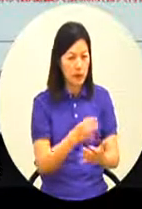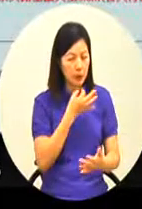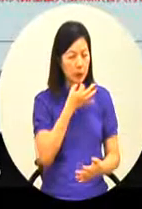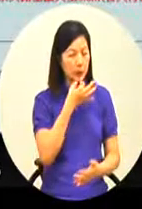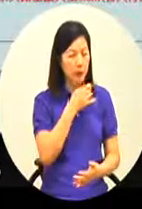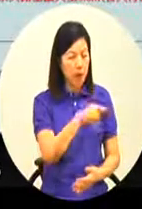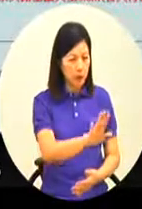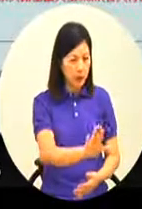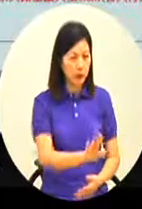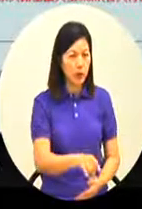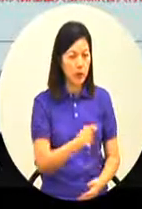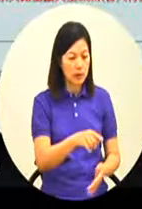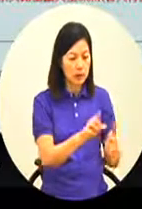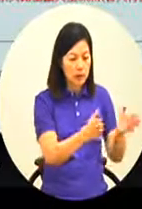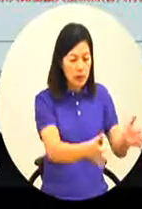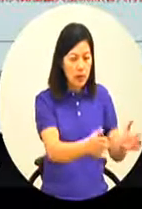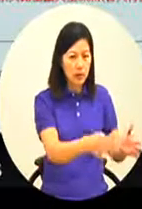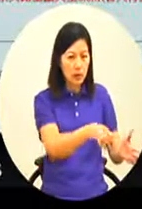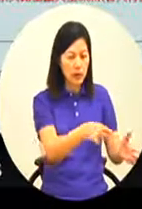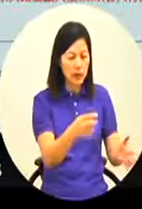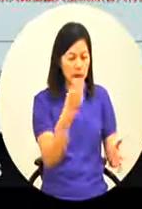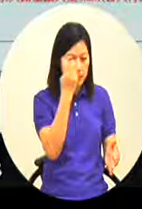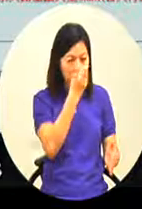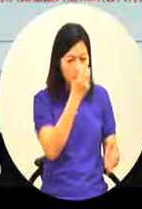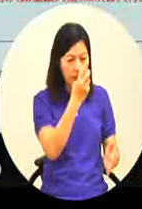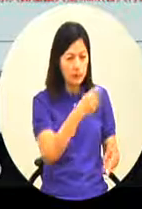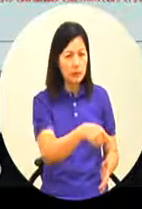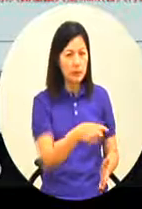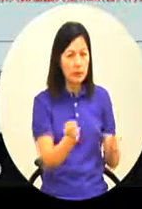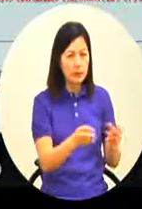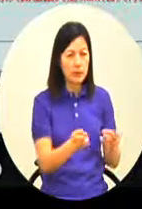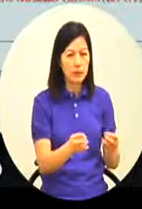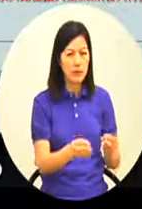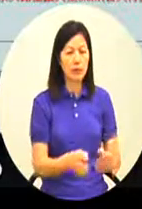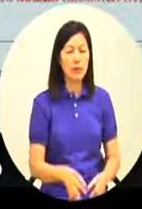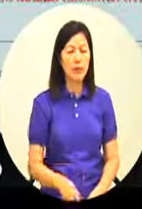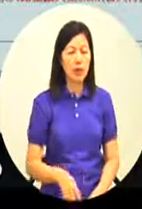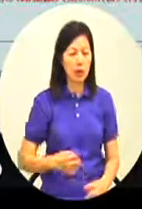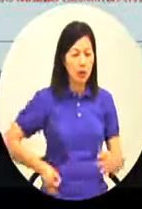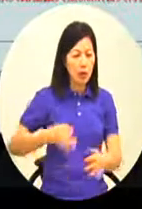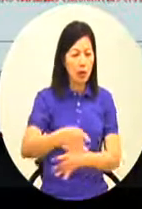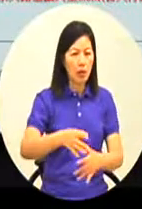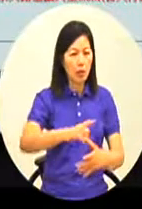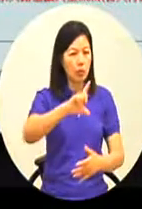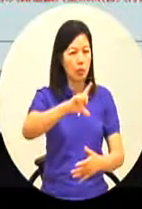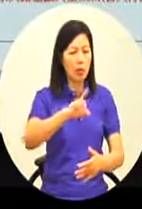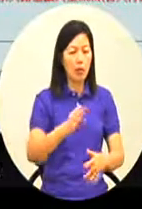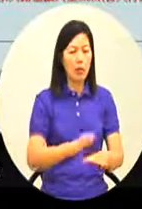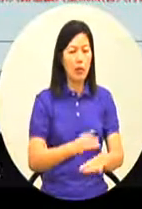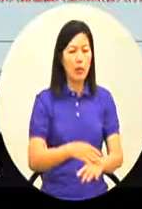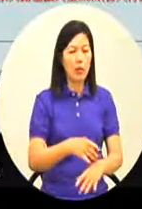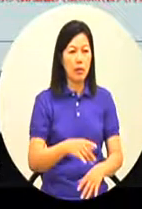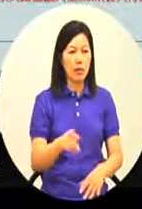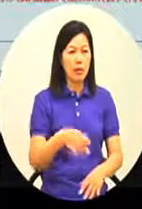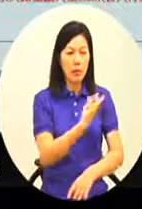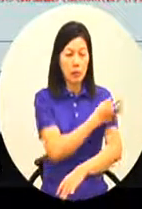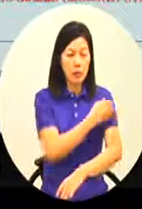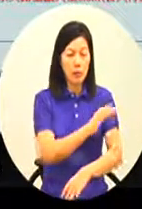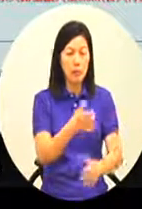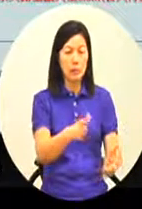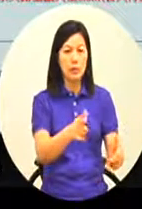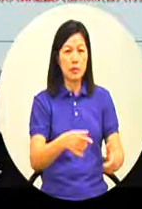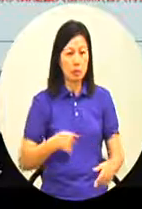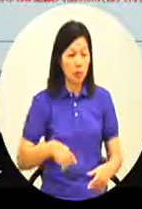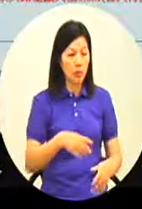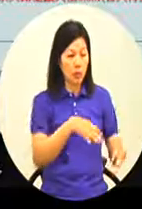段来做这一方面的检讨可能不用花那么多钱。我意思说不是说你不要理他们哦，我们要去协调，我们要去